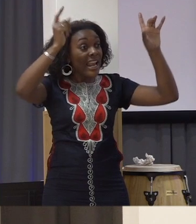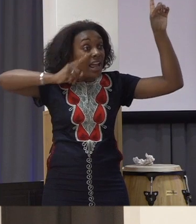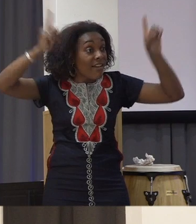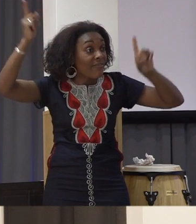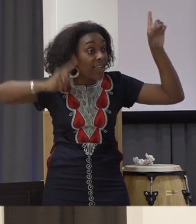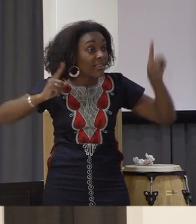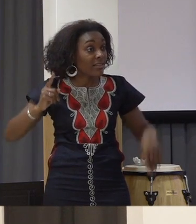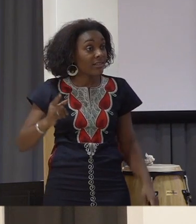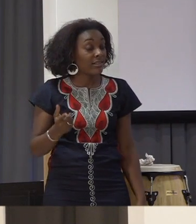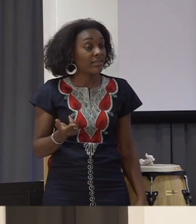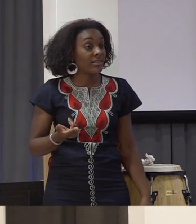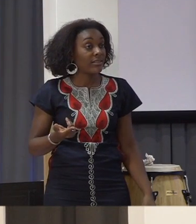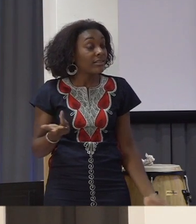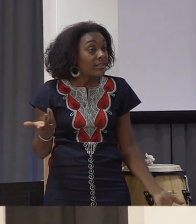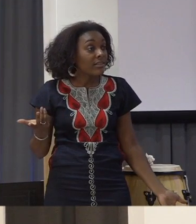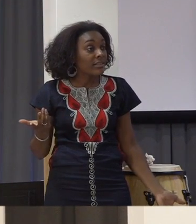réjouit.